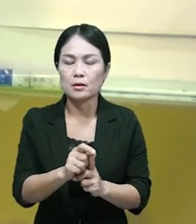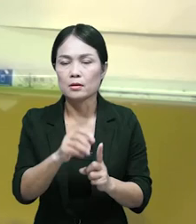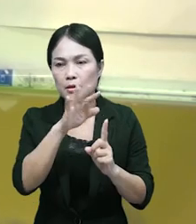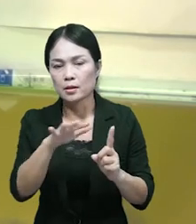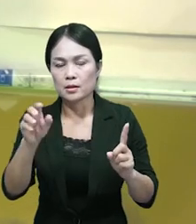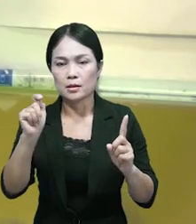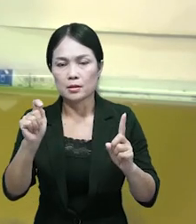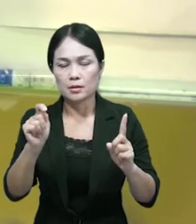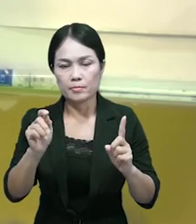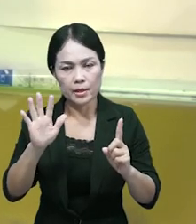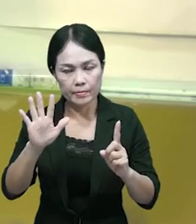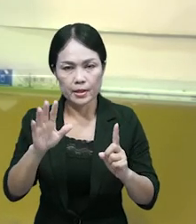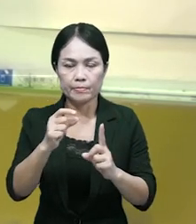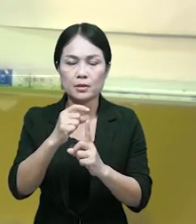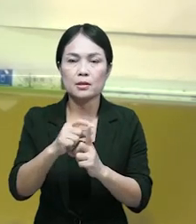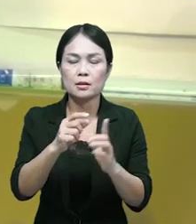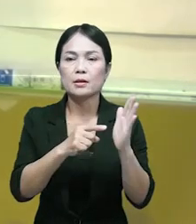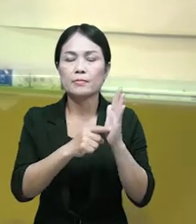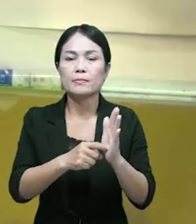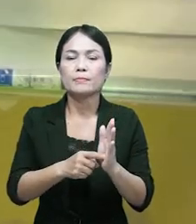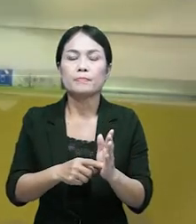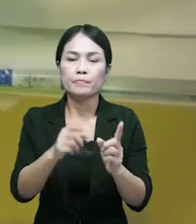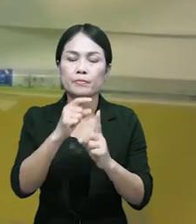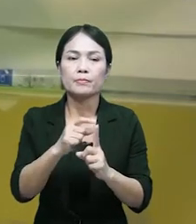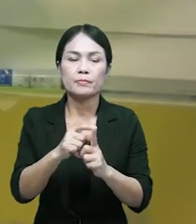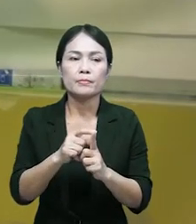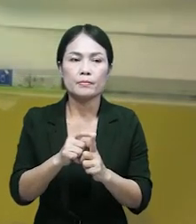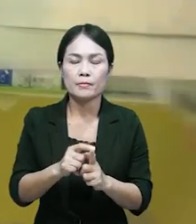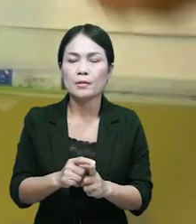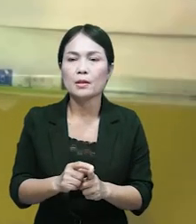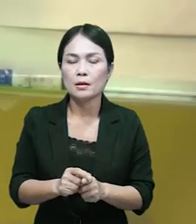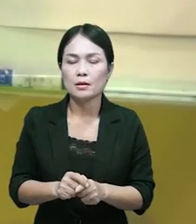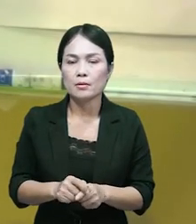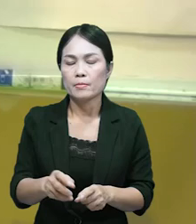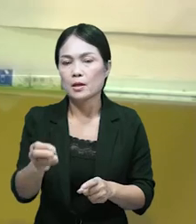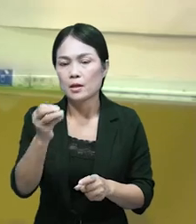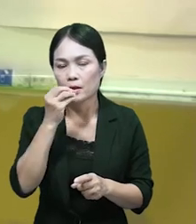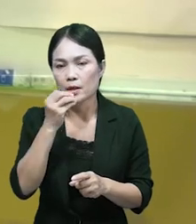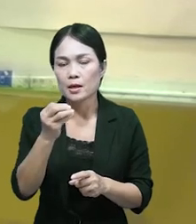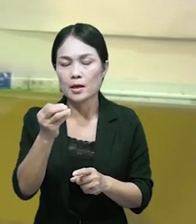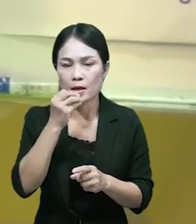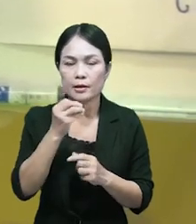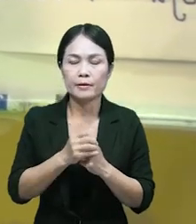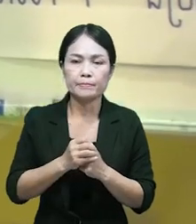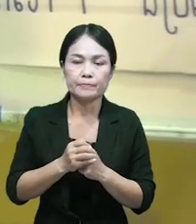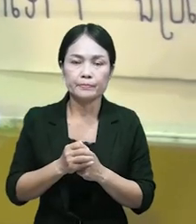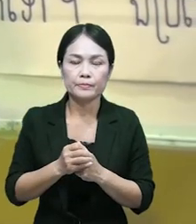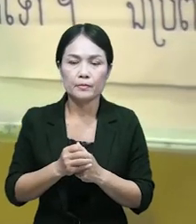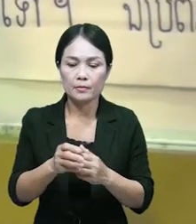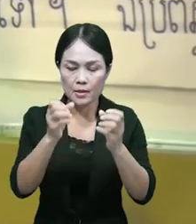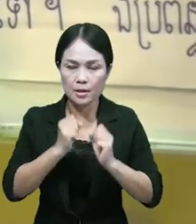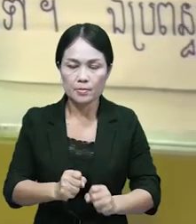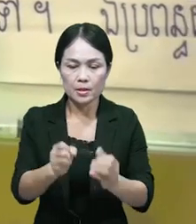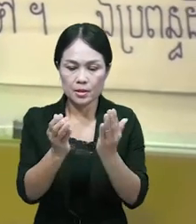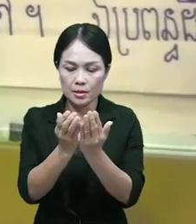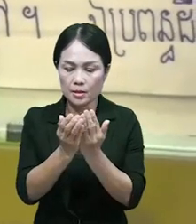ងចុងឲ្យបាន5ពាក្យឧទាហរណ៍ដូចជាពាក្យថាអាហាណាកូនណាពេលដែលកូនអានអញ្ចឹងមកកូនព្យាយាមអានឲ្យបានច្រើ